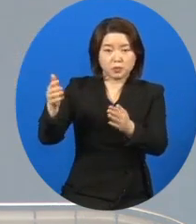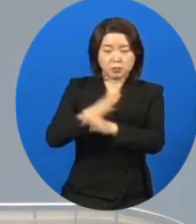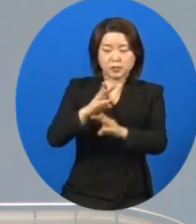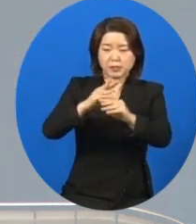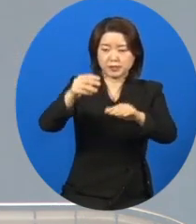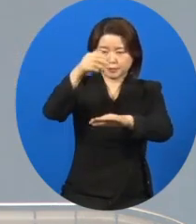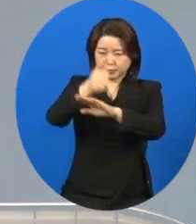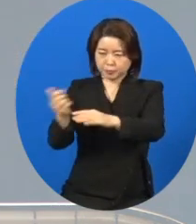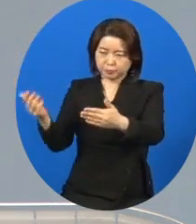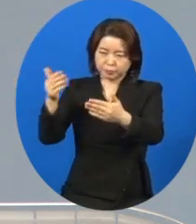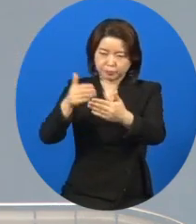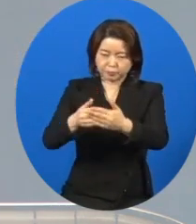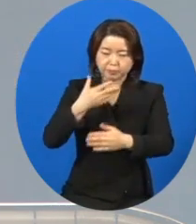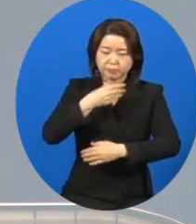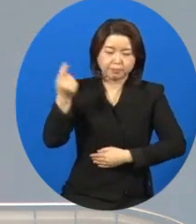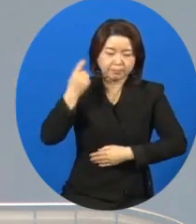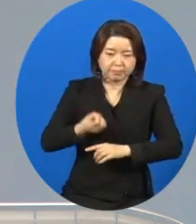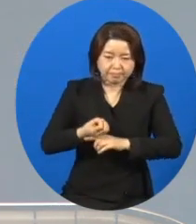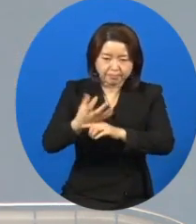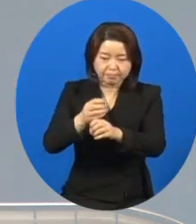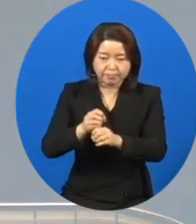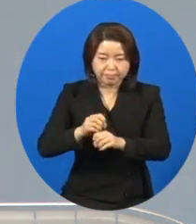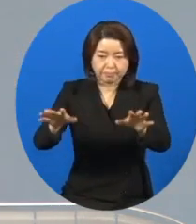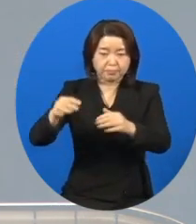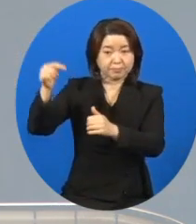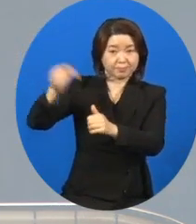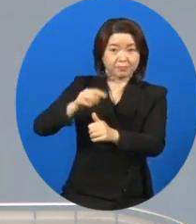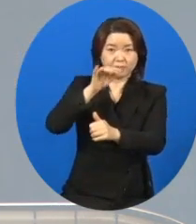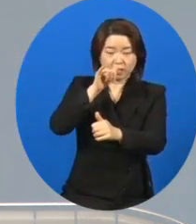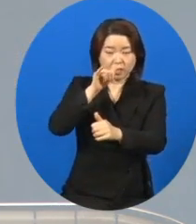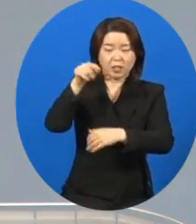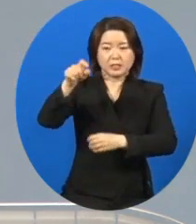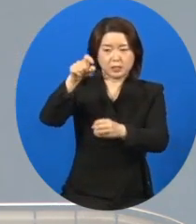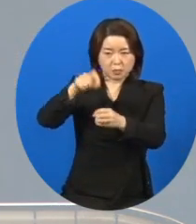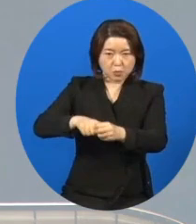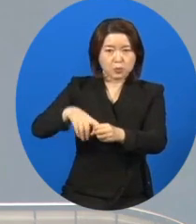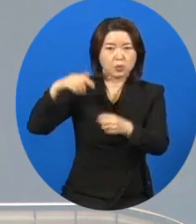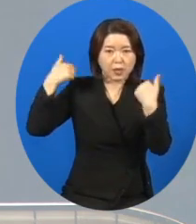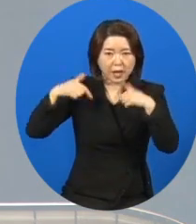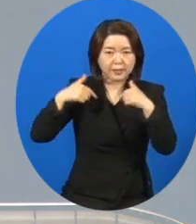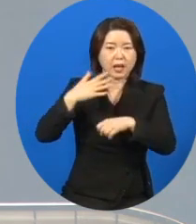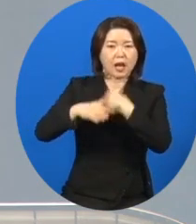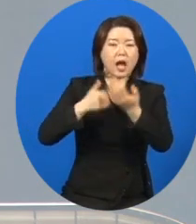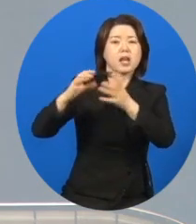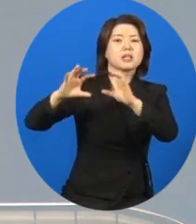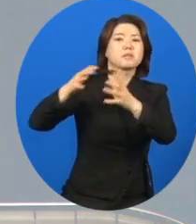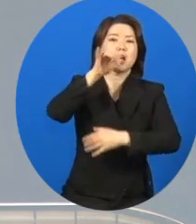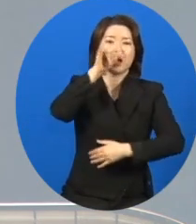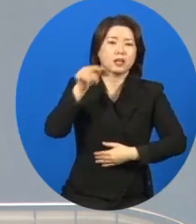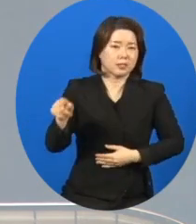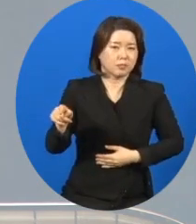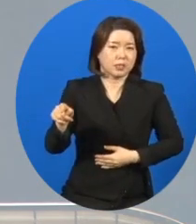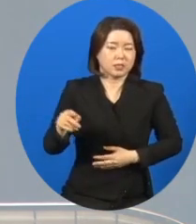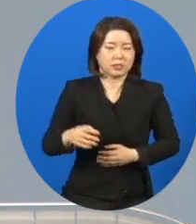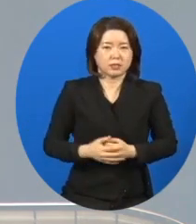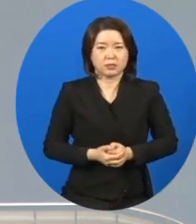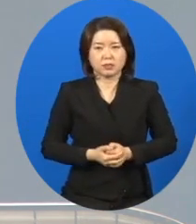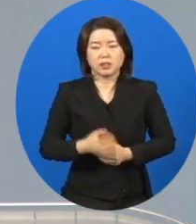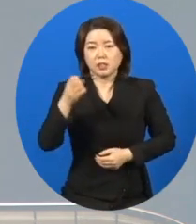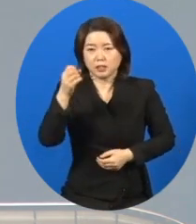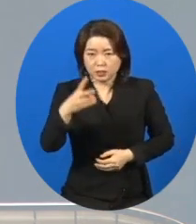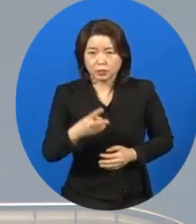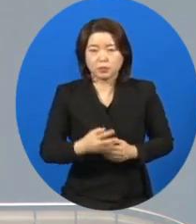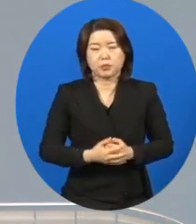족속에게 복음을 전하라는 사명을 받았기 때문에 그 목적은 언제나 하나님의 나라에 있었고, 그리고